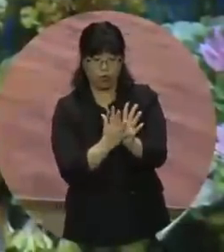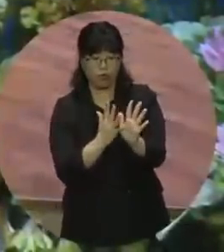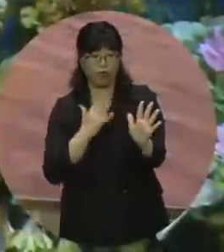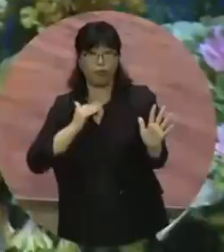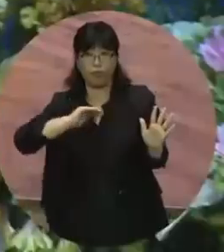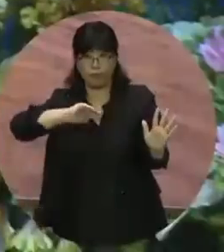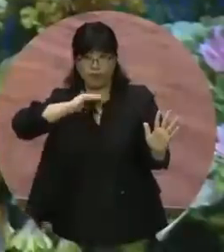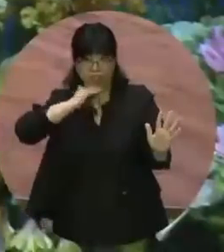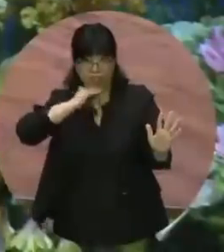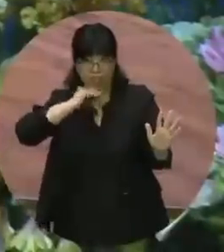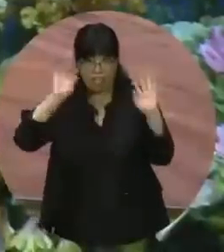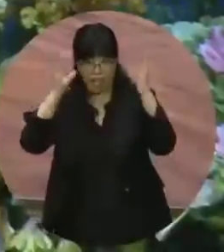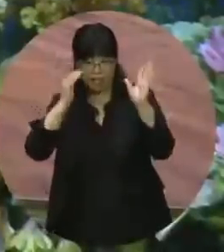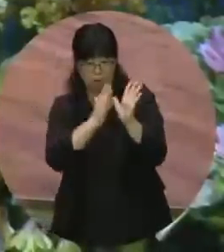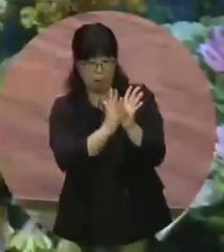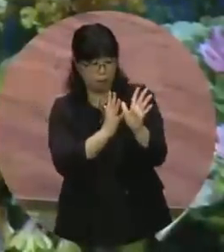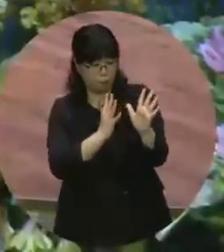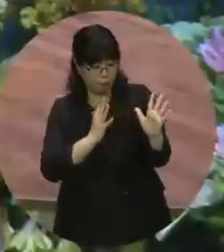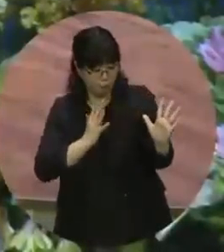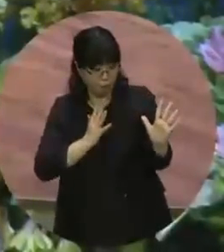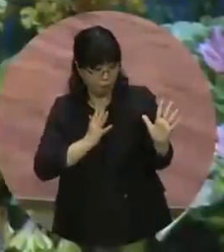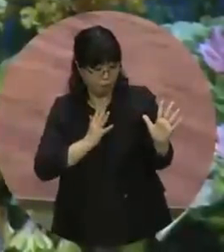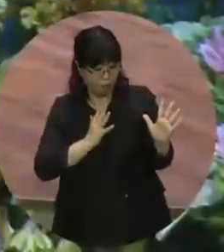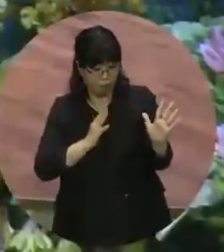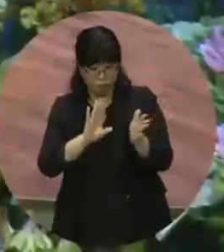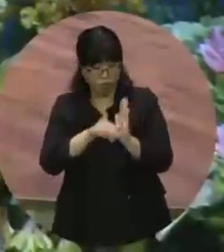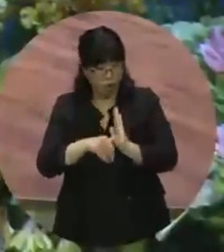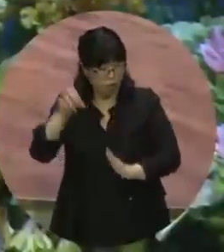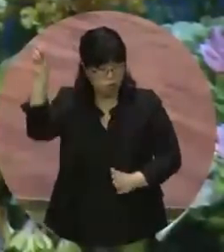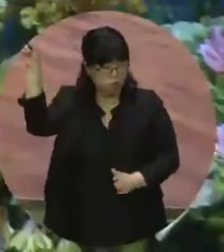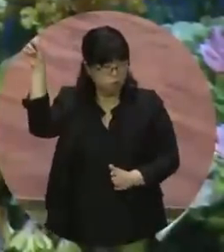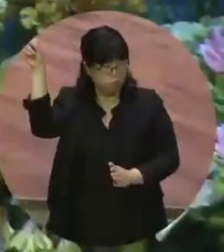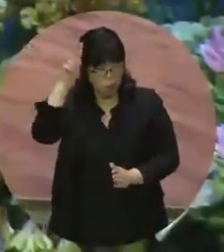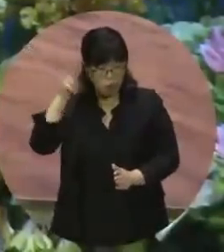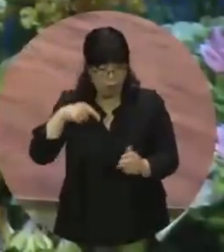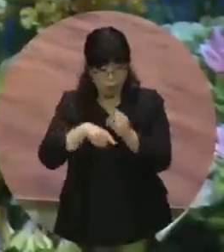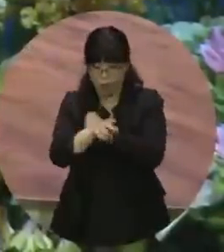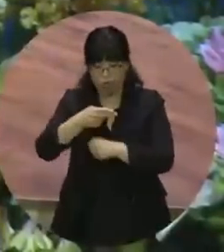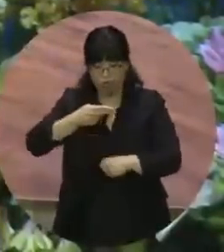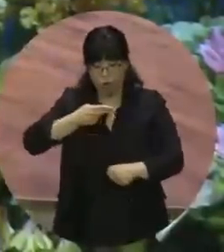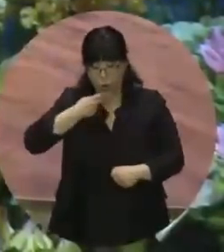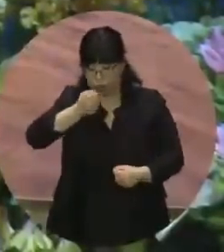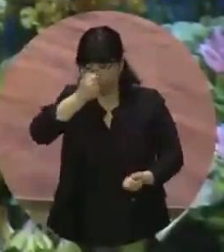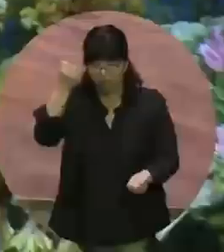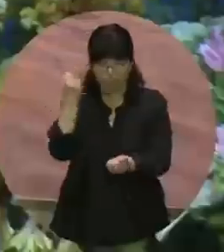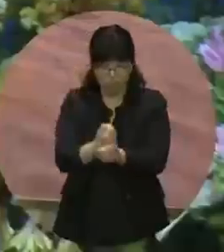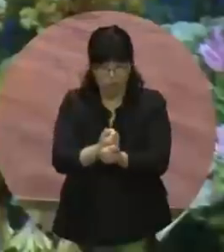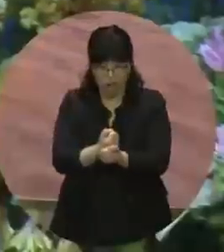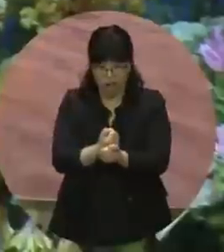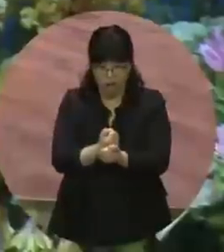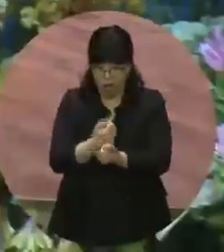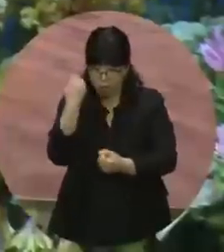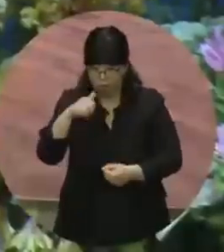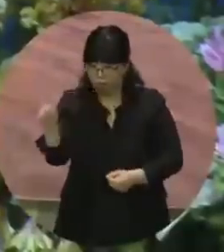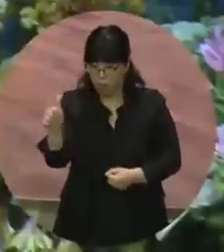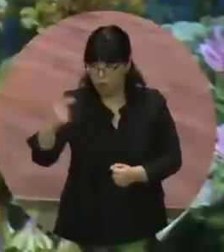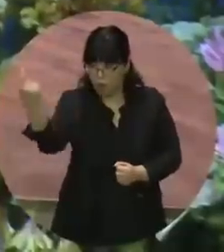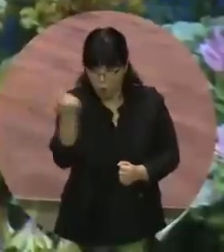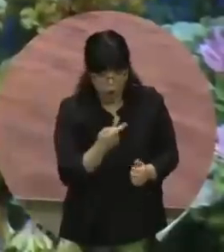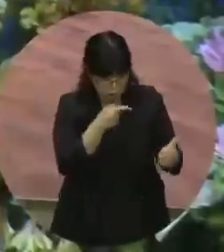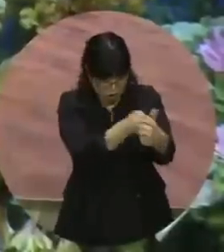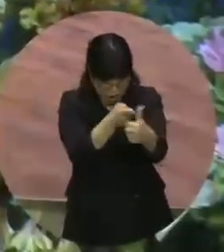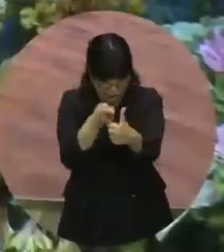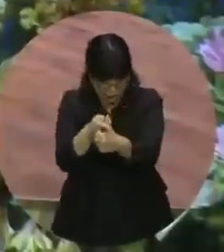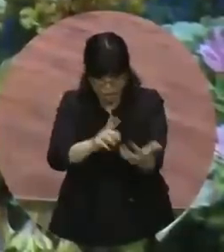있으니까 무슨 일을 할지 몰라. 이 마약 이런 게요 다 정신병이거든요. 무슨 짓인지 본인도 몰라. 개죽음 당하는